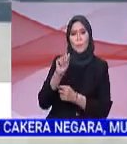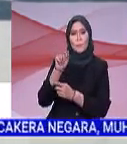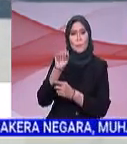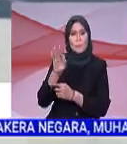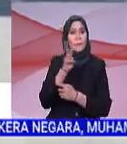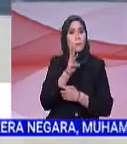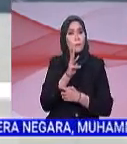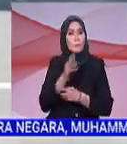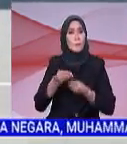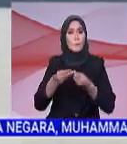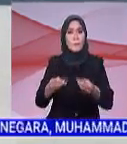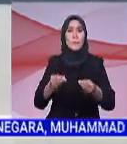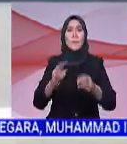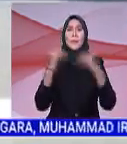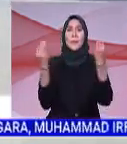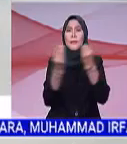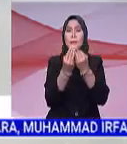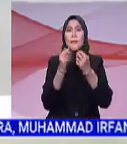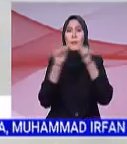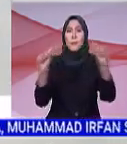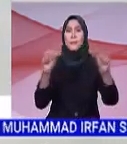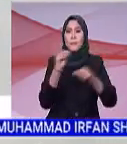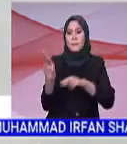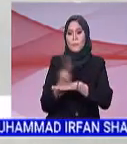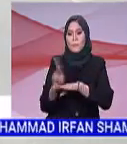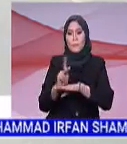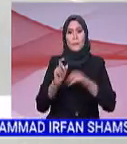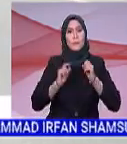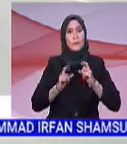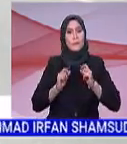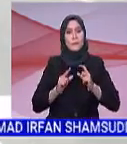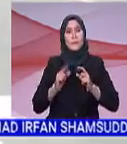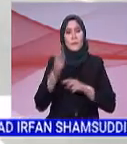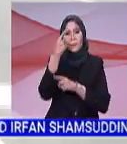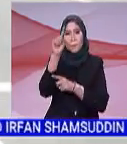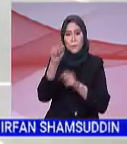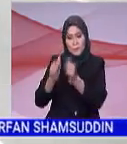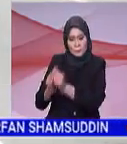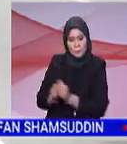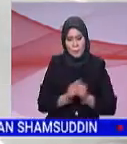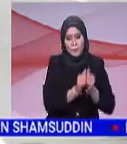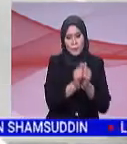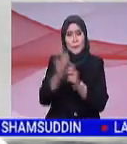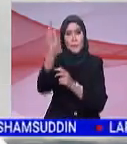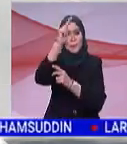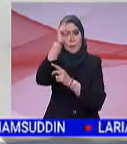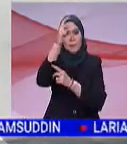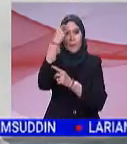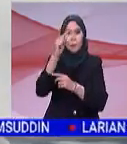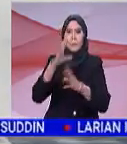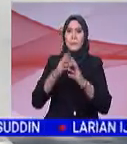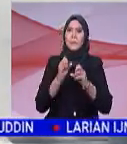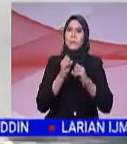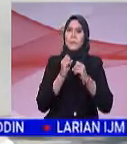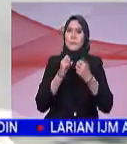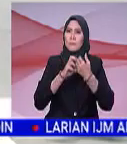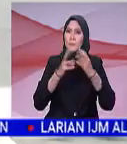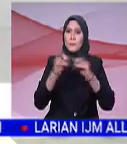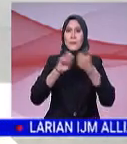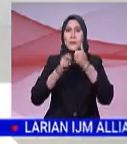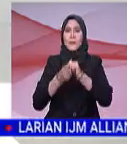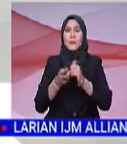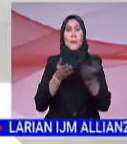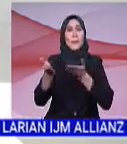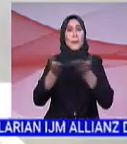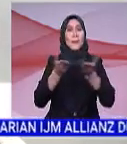platform kepada masyarakat awam kopra dan juga pihak swasta untuk bersama-sama dengan kerajaan dalam usaha menyelesaikan pakai